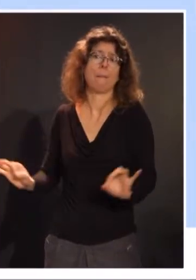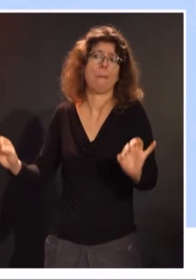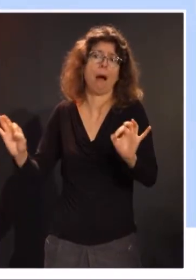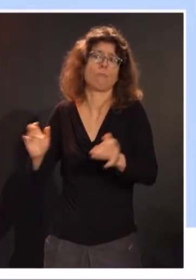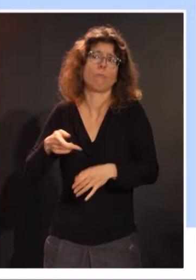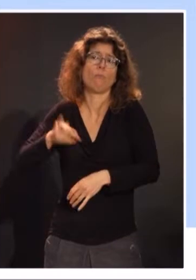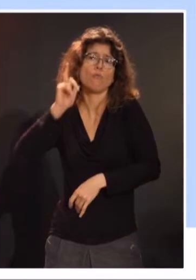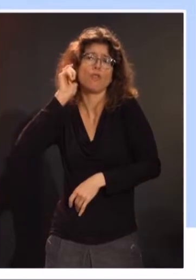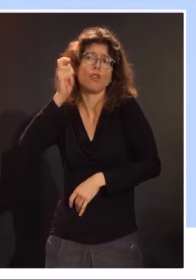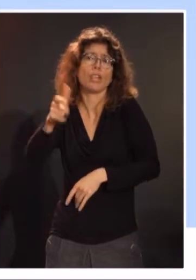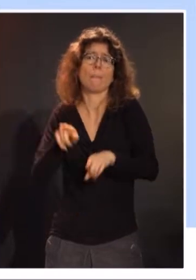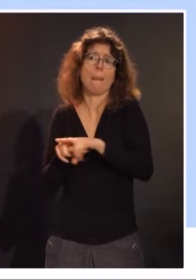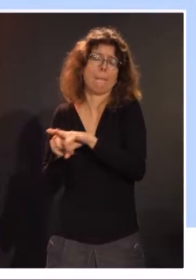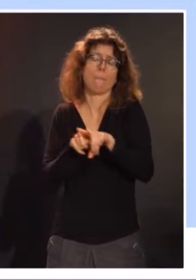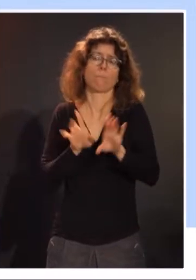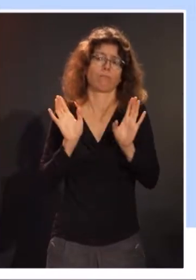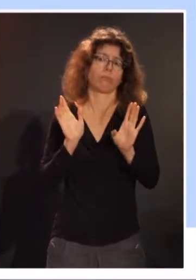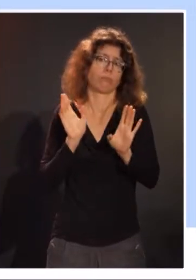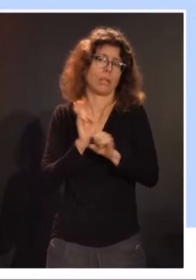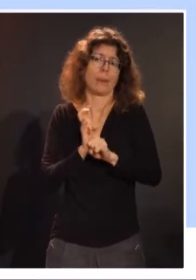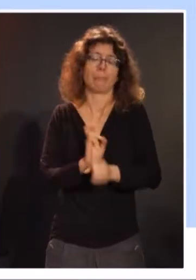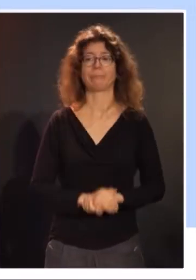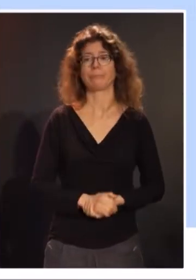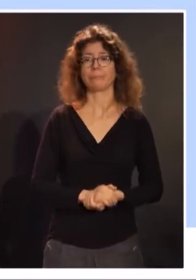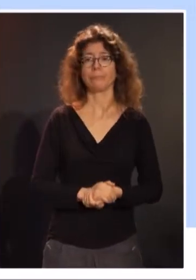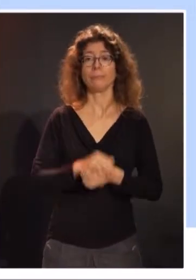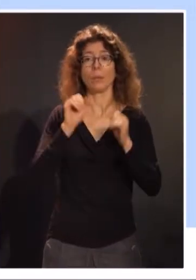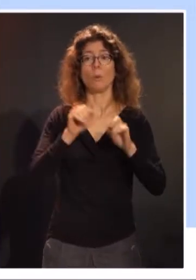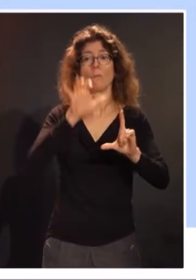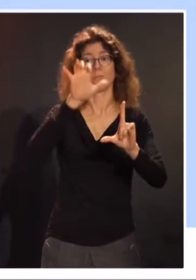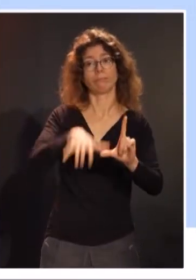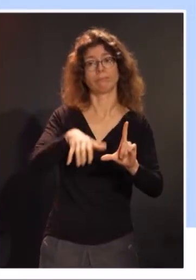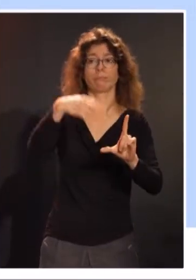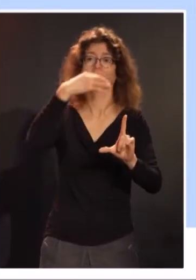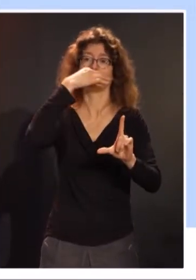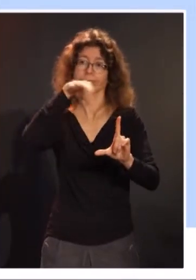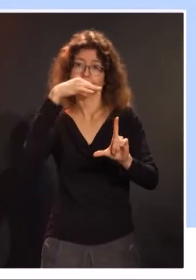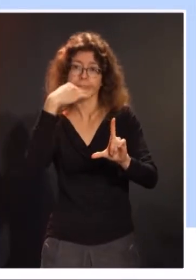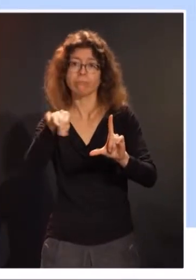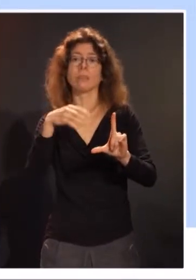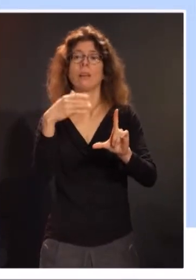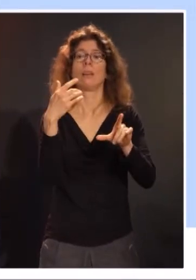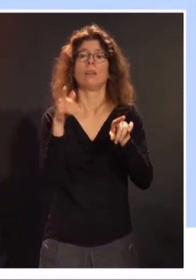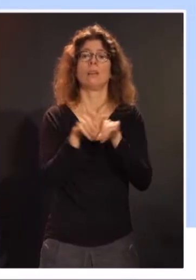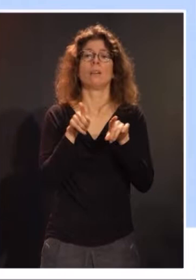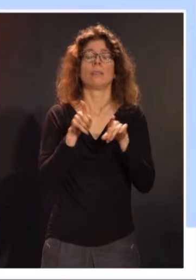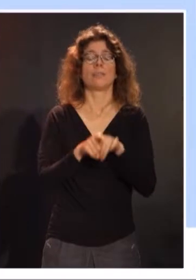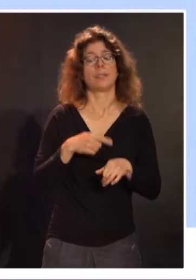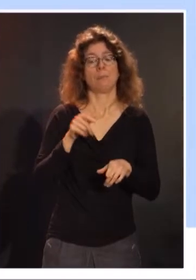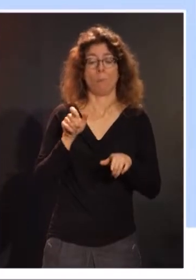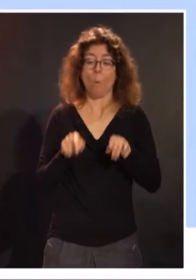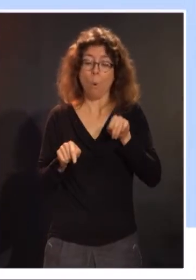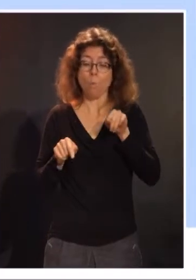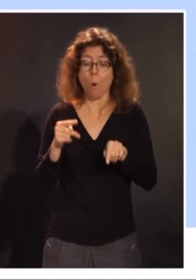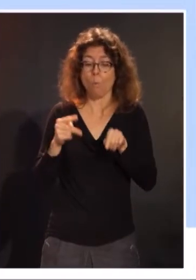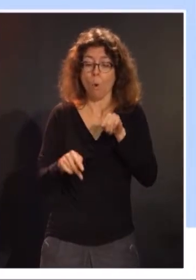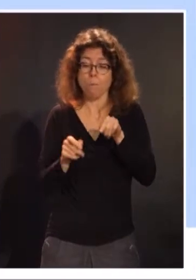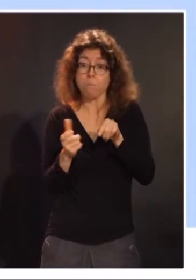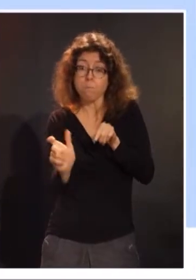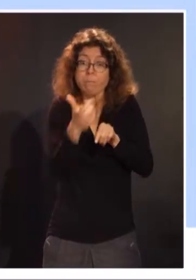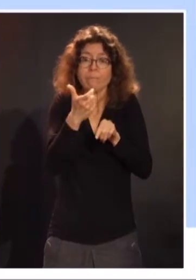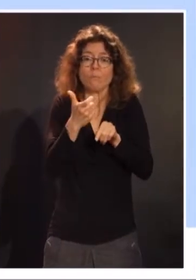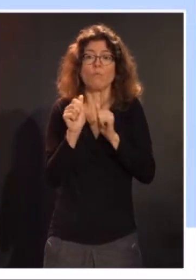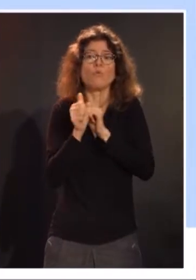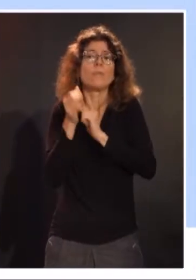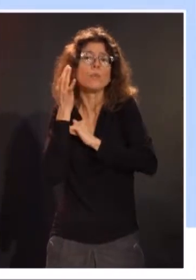sur un ordinateur. Donc avec une synthèse vocale, un prédicteur phonétique, un correcteur orthographique en complément, une dictée vocale, un